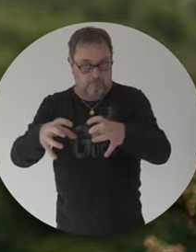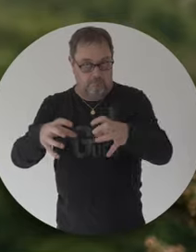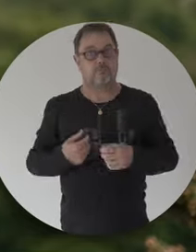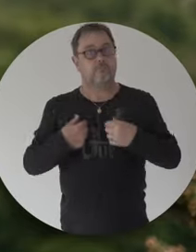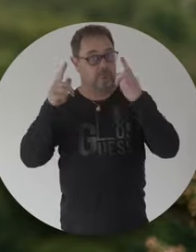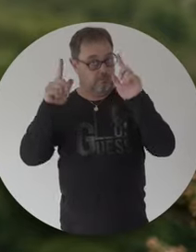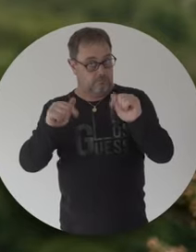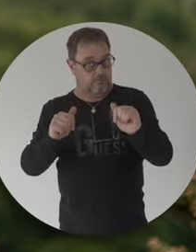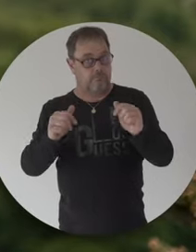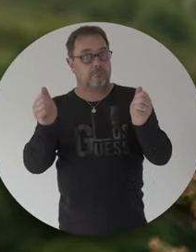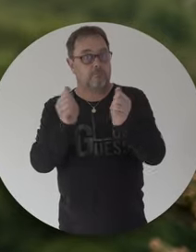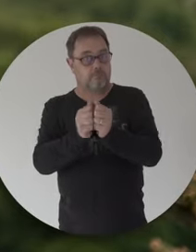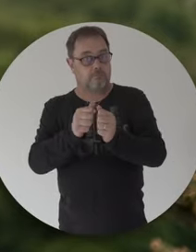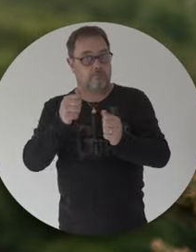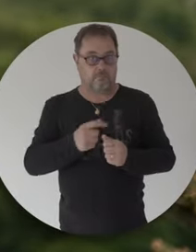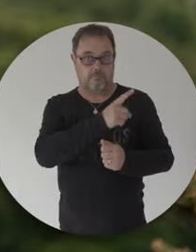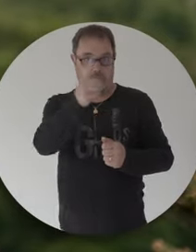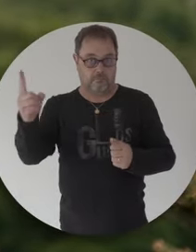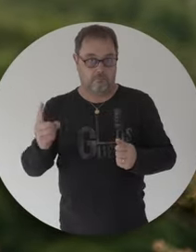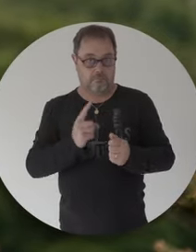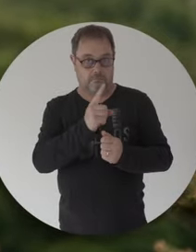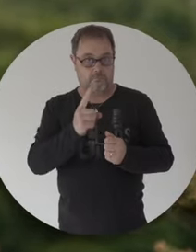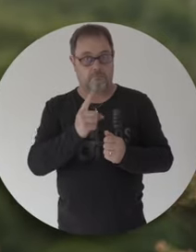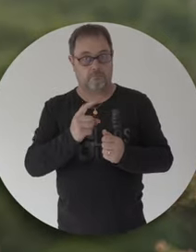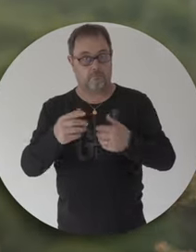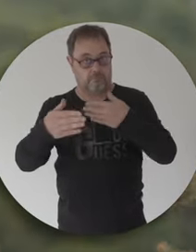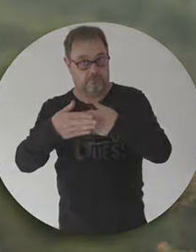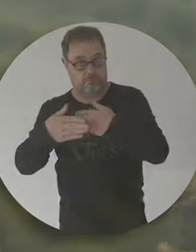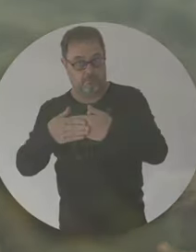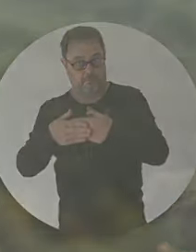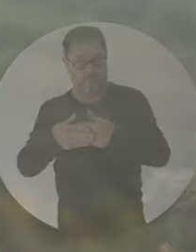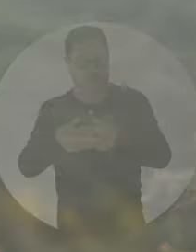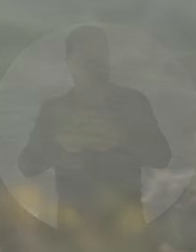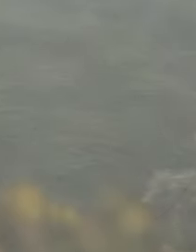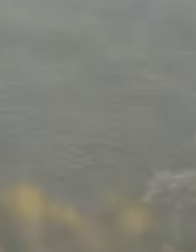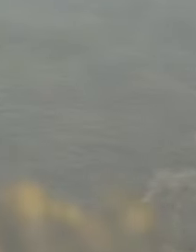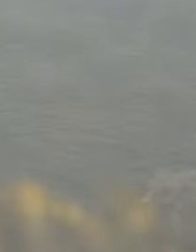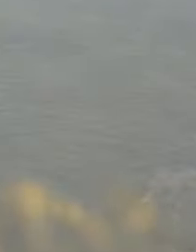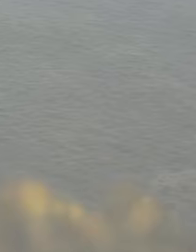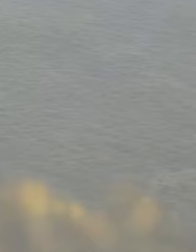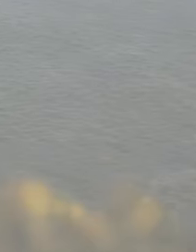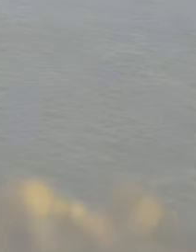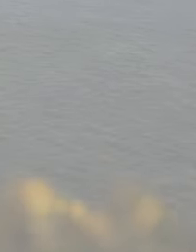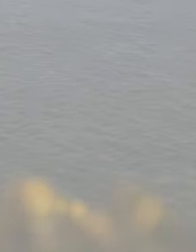et rassemblé. Je compte sur vous, toujours à vos côtés, avec vous tous.